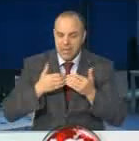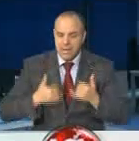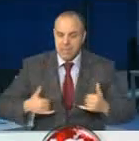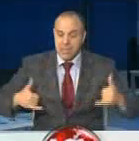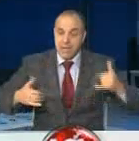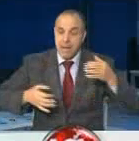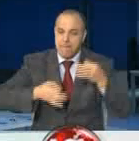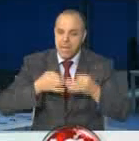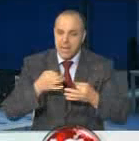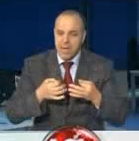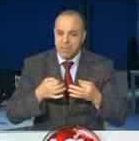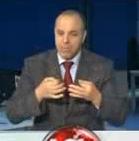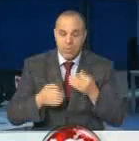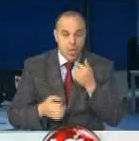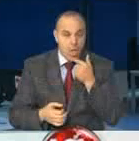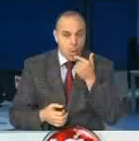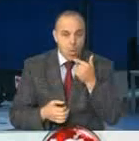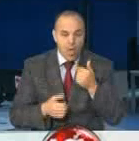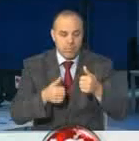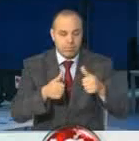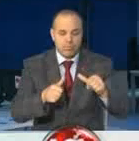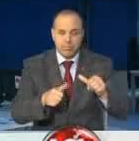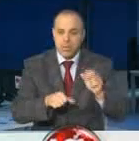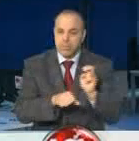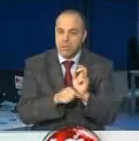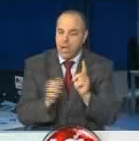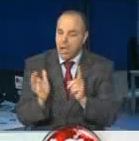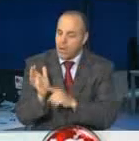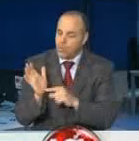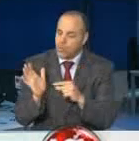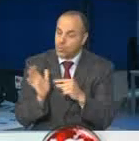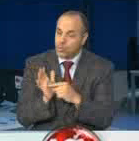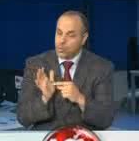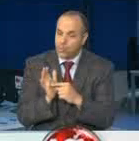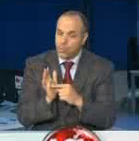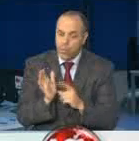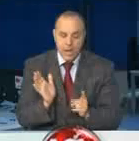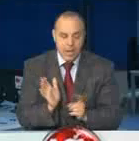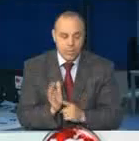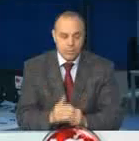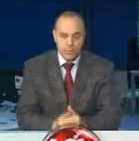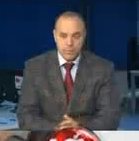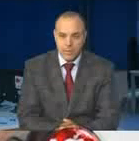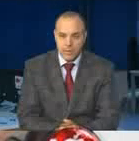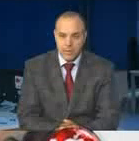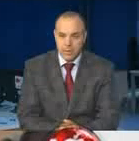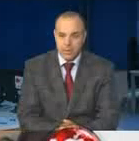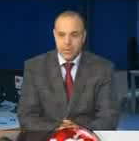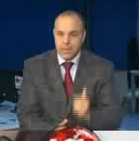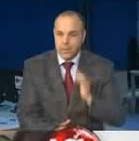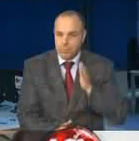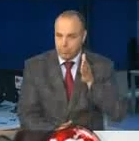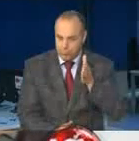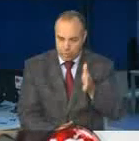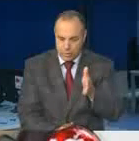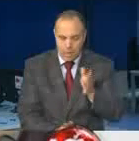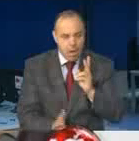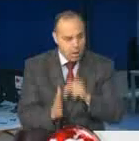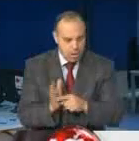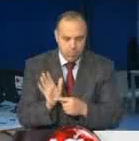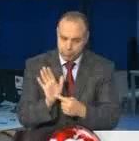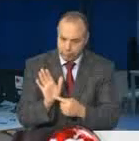الأعلى للقضاء وإرسائه طبق أحكام الدستور والقانون. باش يتم اتخاذ يعني